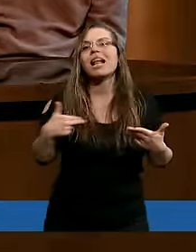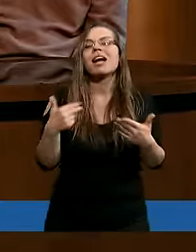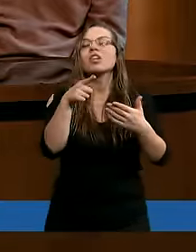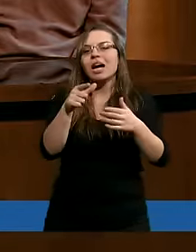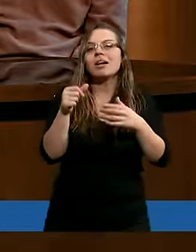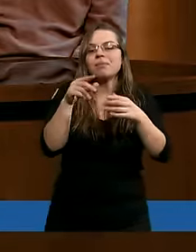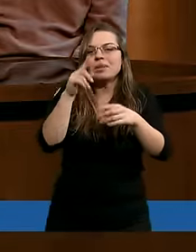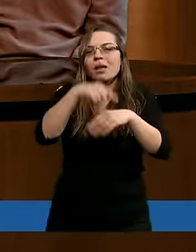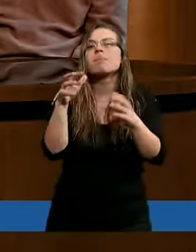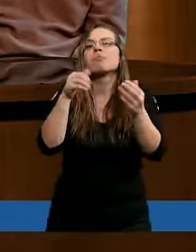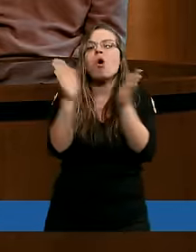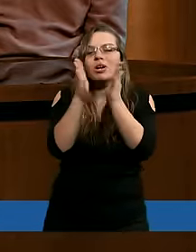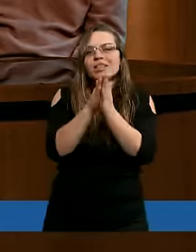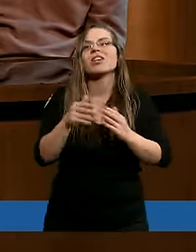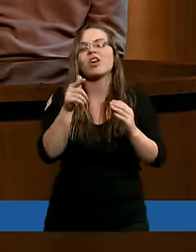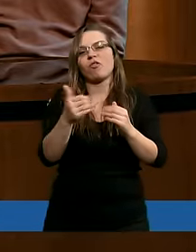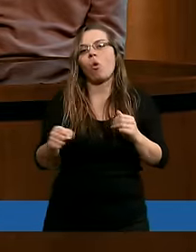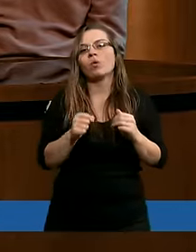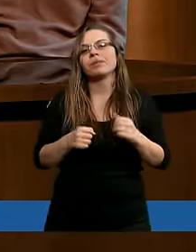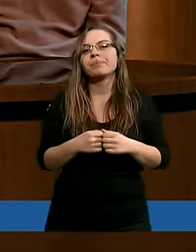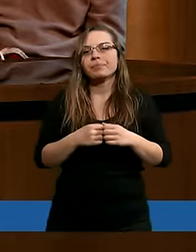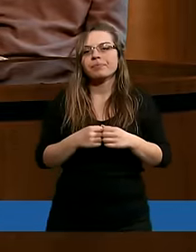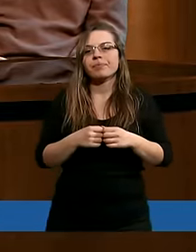nasze studium modlitwą. Tomku, Ciebie poproszę.